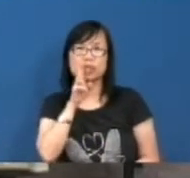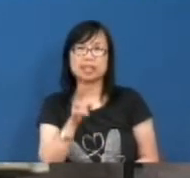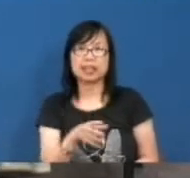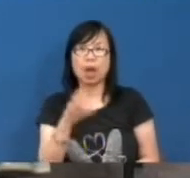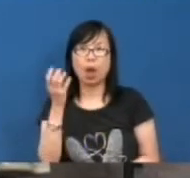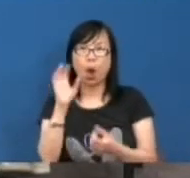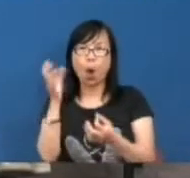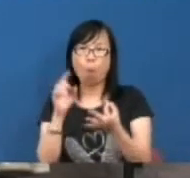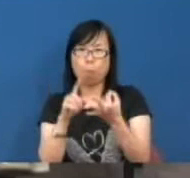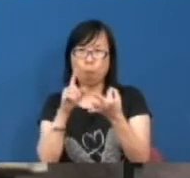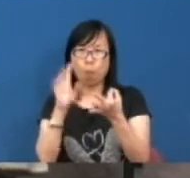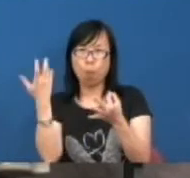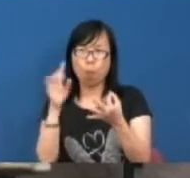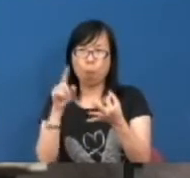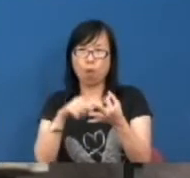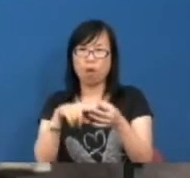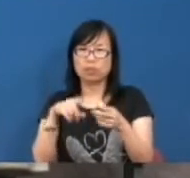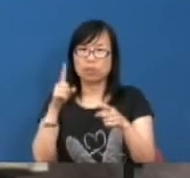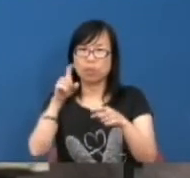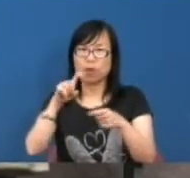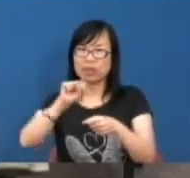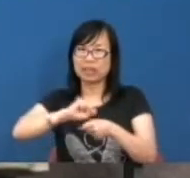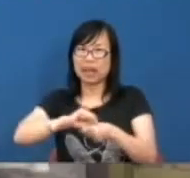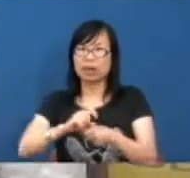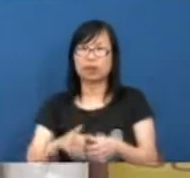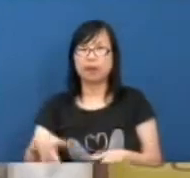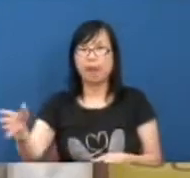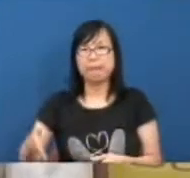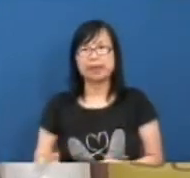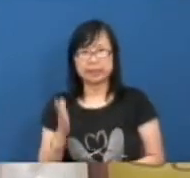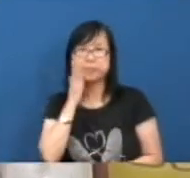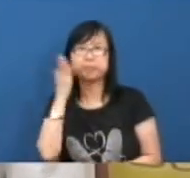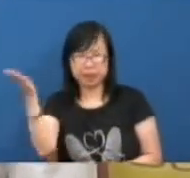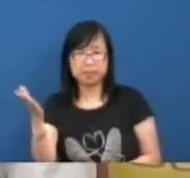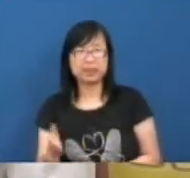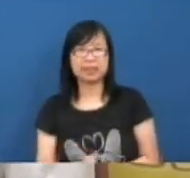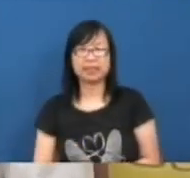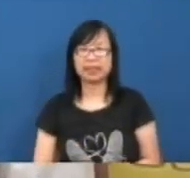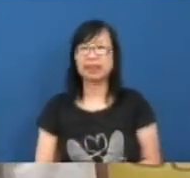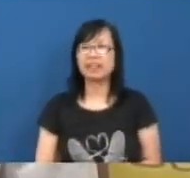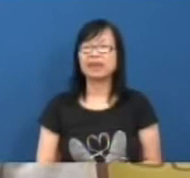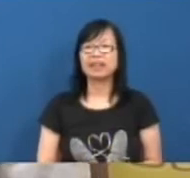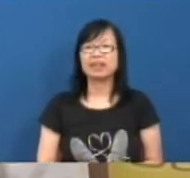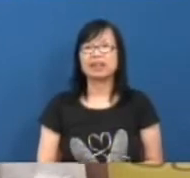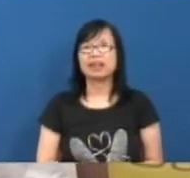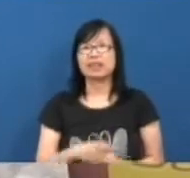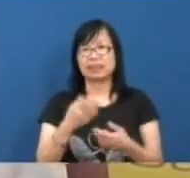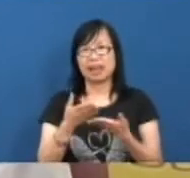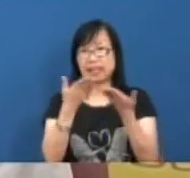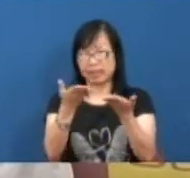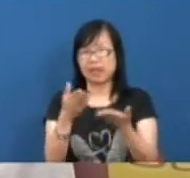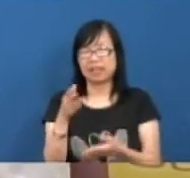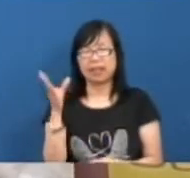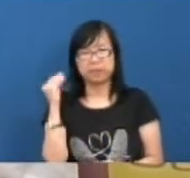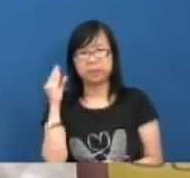唱幾句啦，嚇，都幾有意思嘅。 好啦，俾面啊，方演員你啦。咁咧，頭歌大家聽實啦嚇。